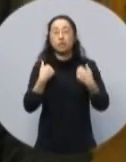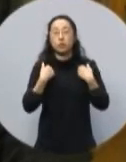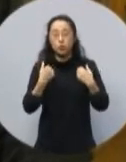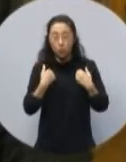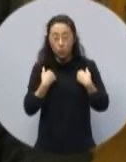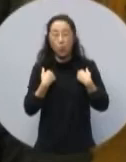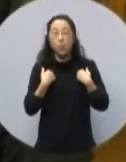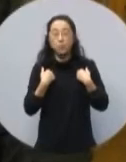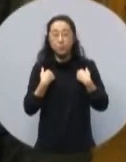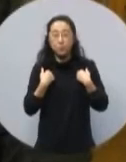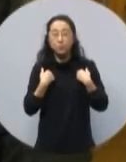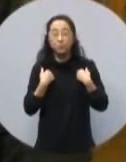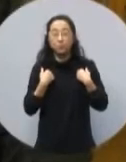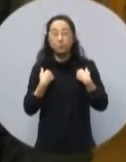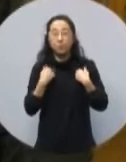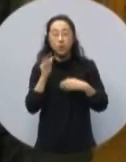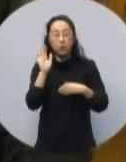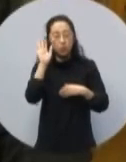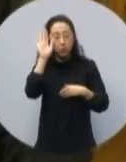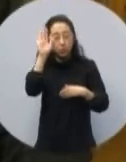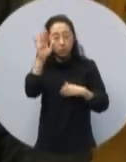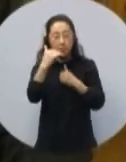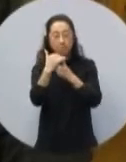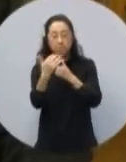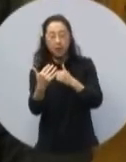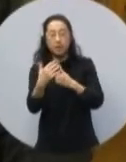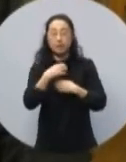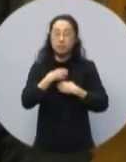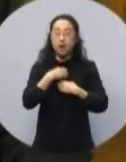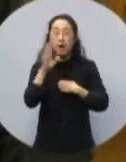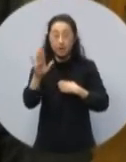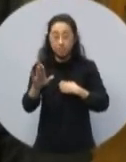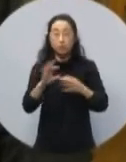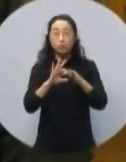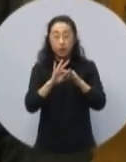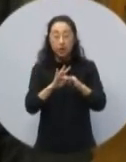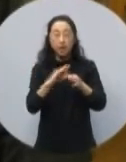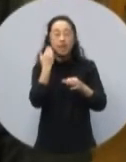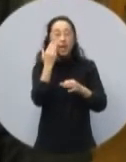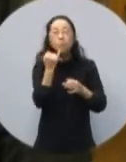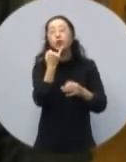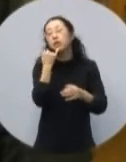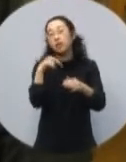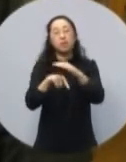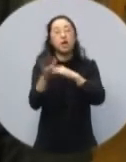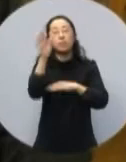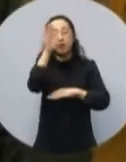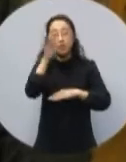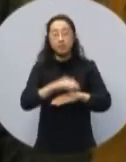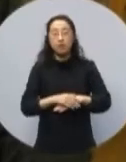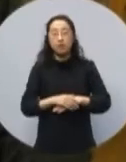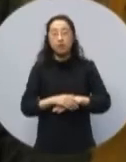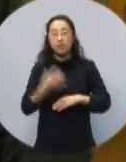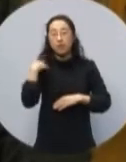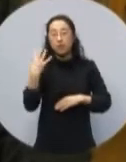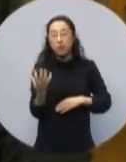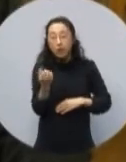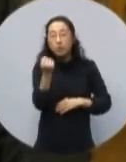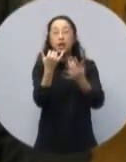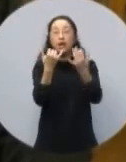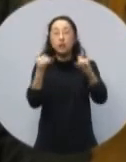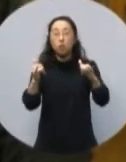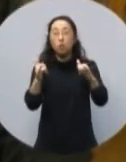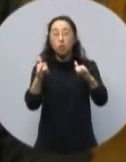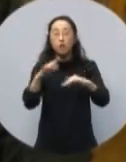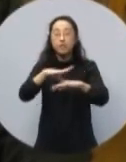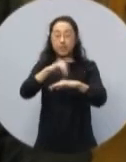やはりね、先行き、まあ、不透明であり、まあ、誰でもいいってわけにいかないんで、まあ、そういった人たちをですね、